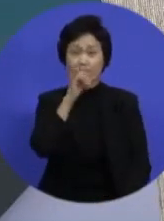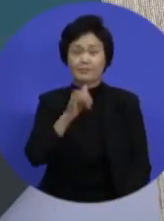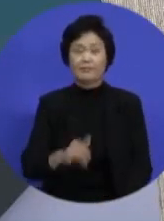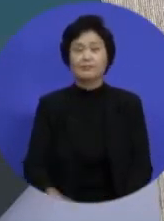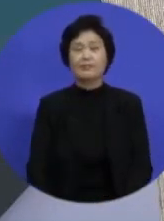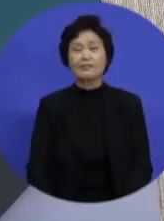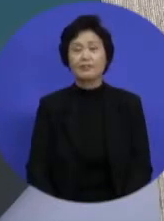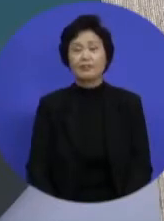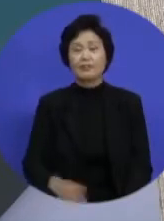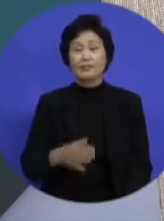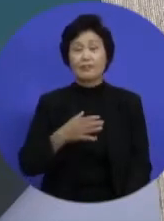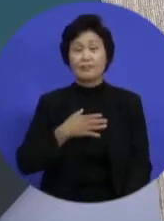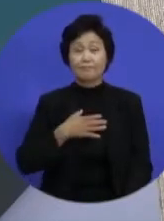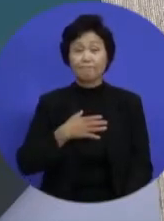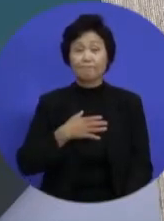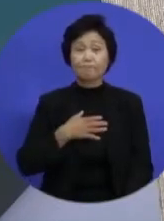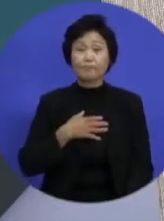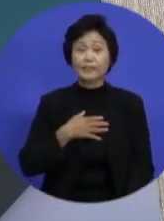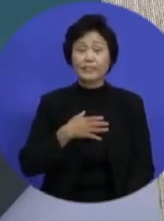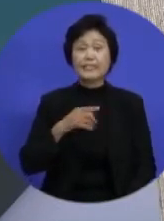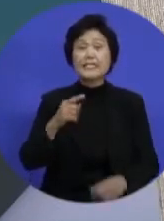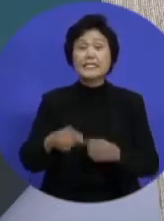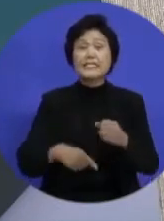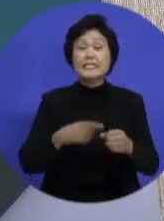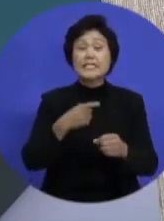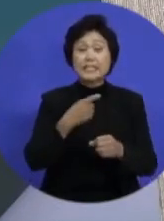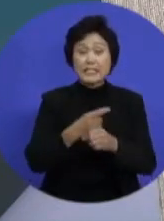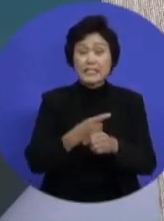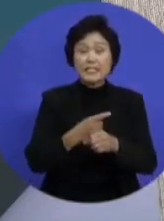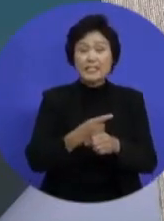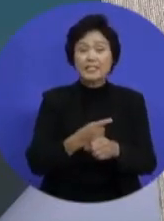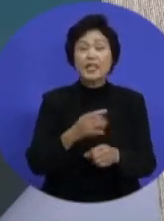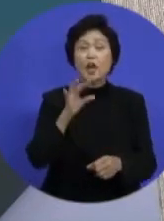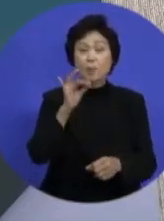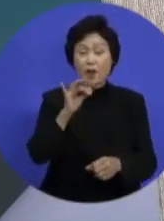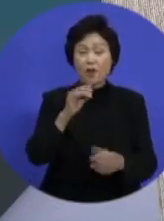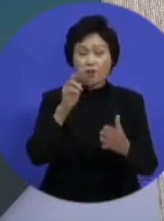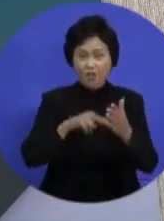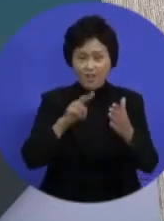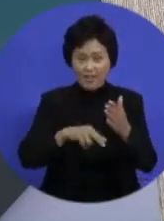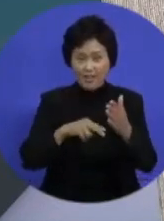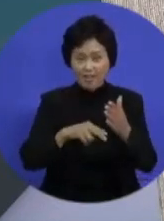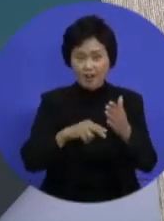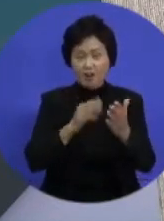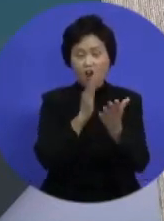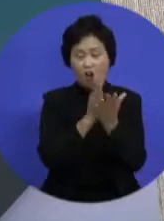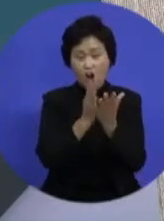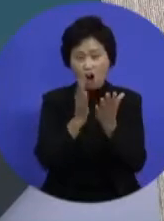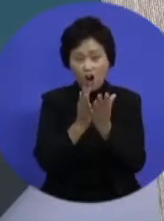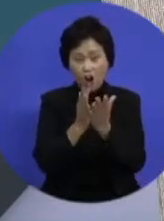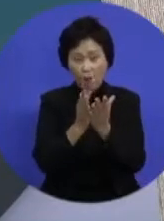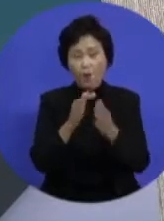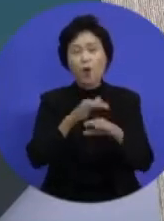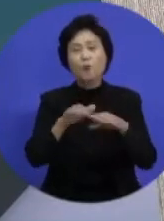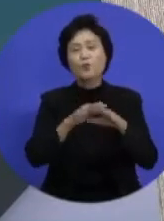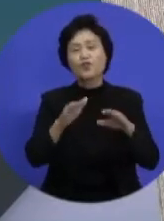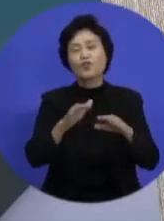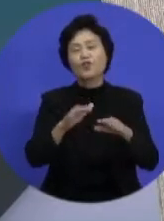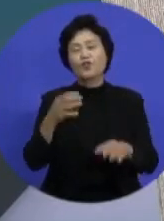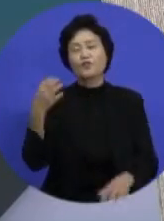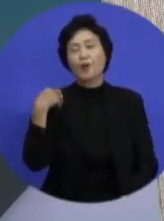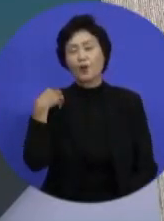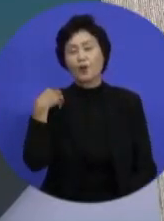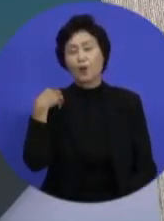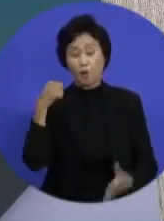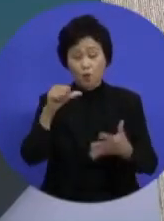이제 백권 아카데미라는 과목 1년에 100권 읽는 그 과목을 텍스트를 가지고 이제 풀어내는 거를 또 맡고 둘째